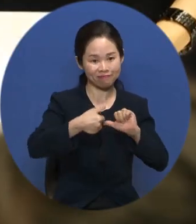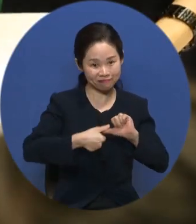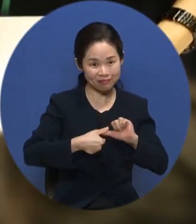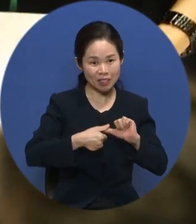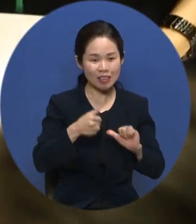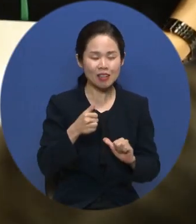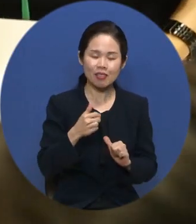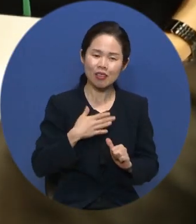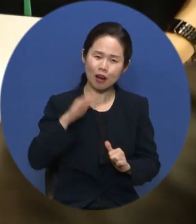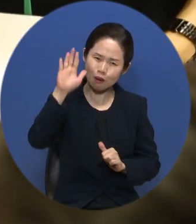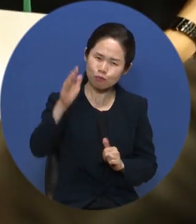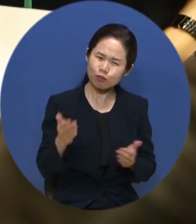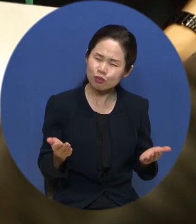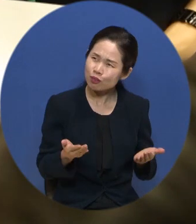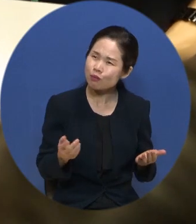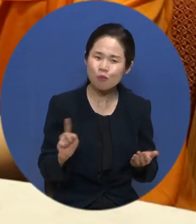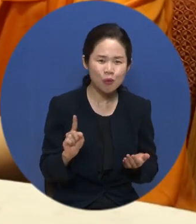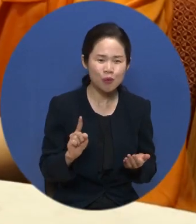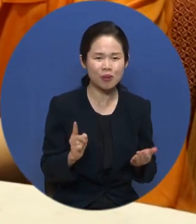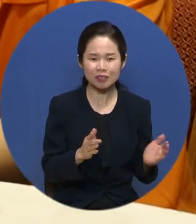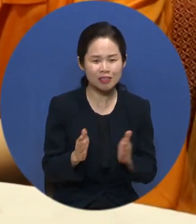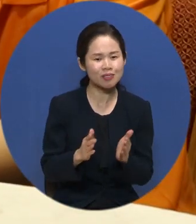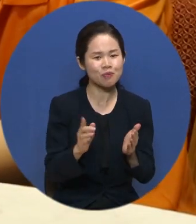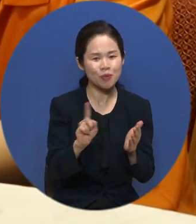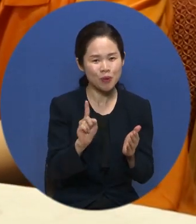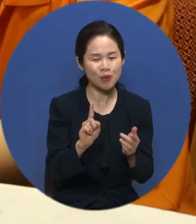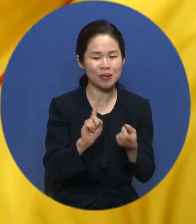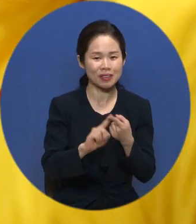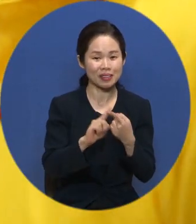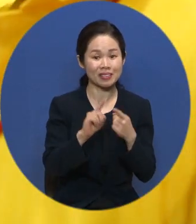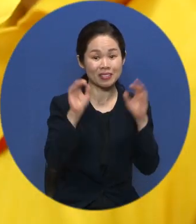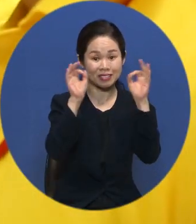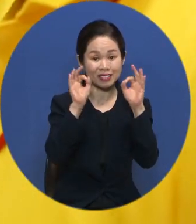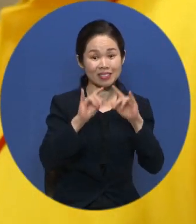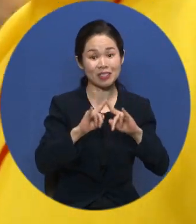뜻깊은 2박 3일을 보내게 되는데요.